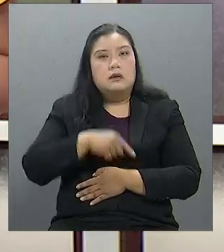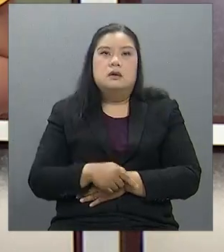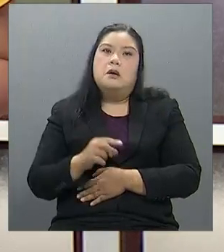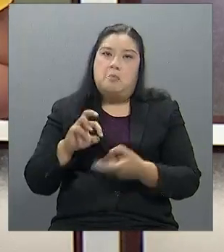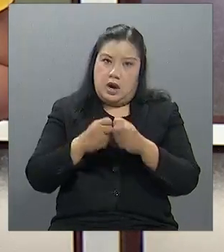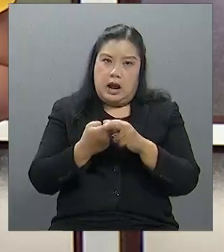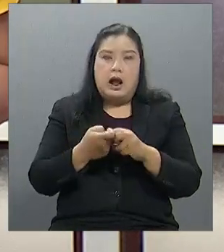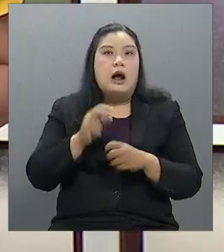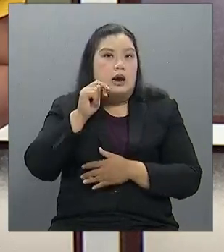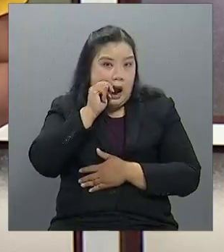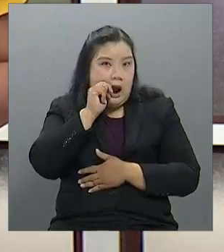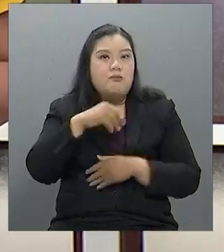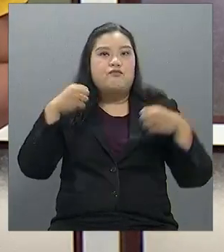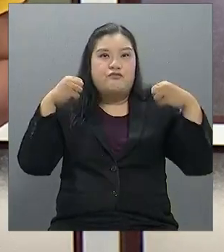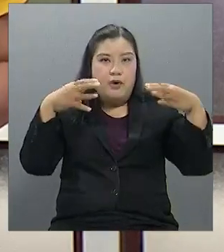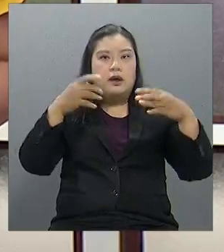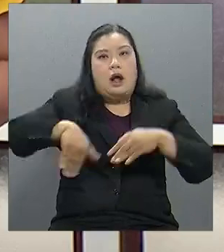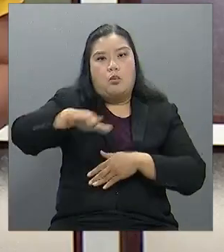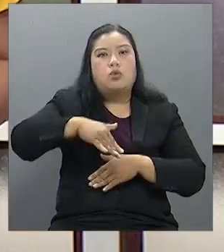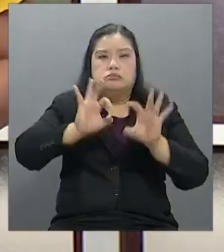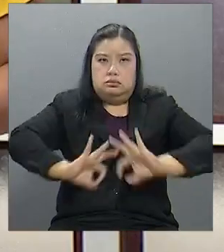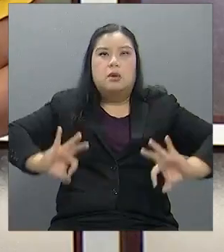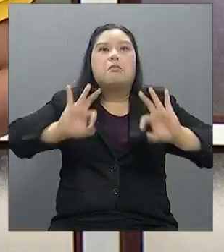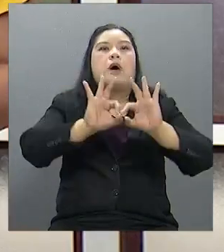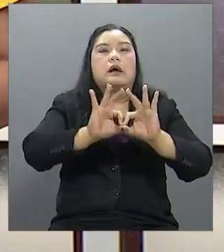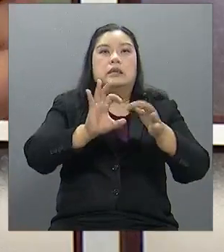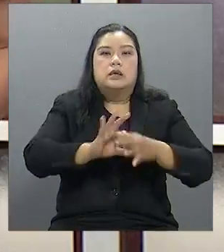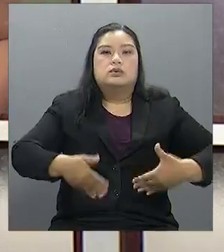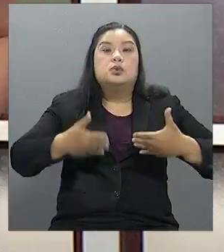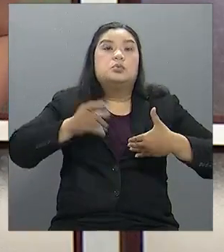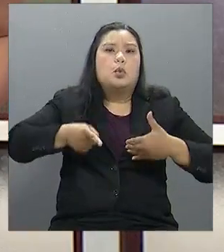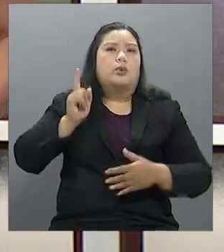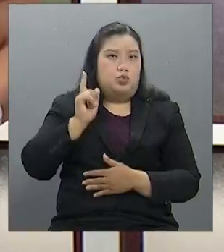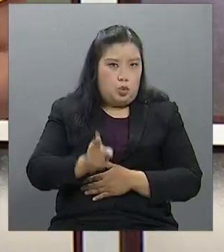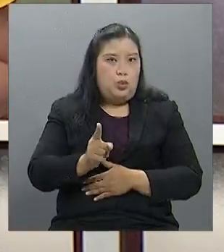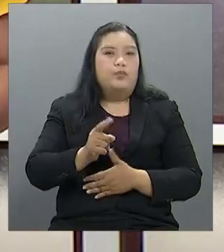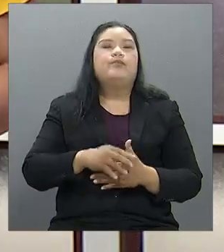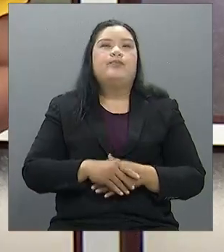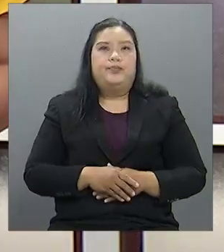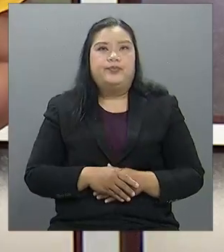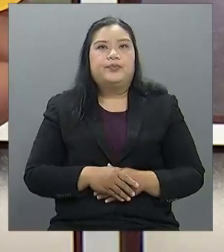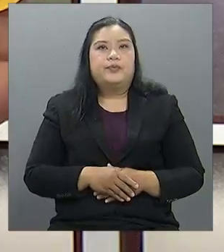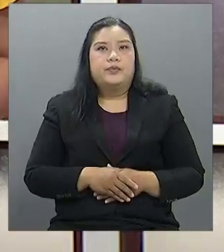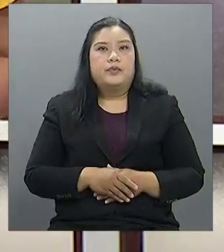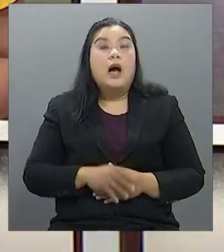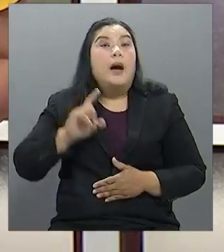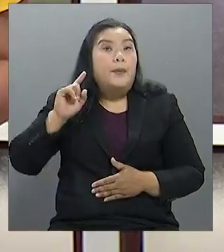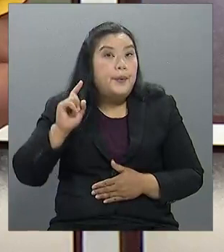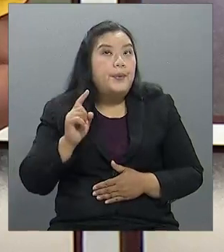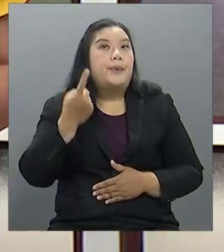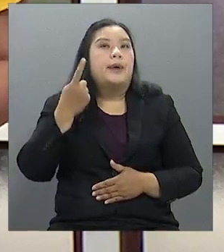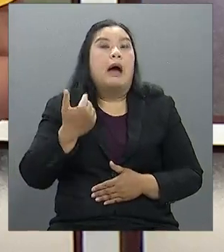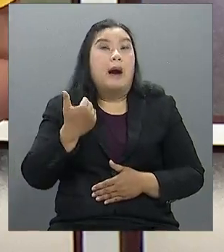ป็นสิ่งจำเป็นอย่างยิ่งเลยเป็นสาธารณูปโภคพื้นฐานเลยนะคะเอาป้ายต่อไปนะคะอันนี้ก็จำเป็นต้องซ่